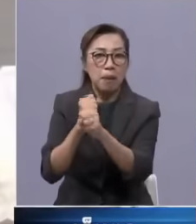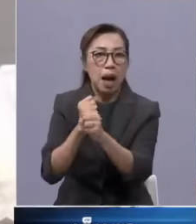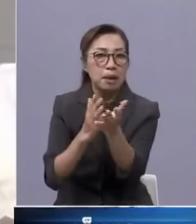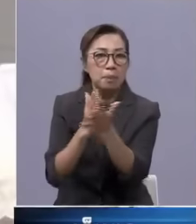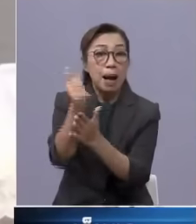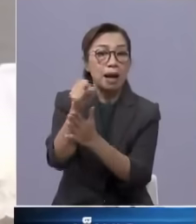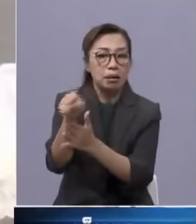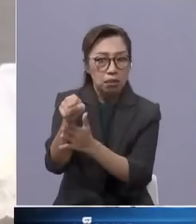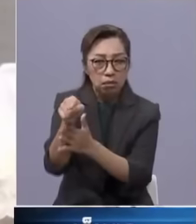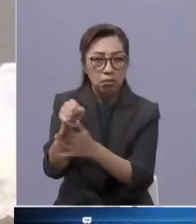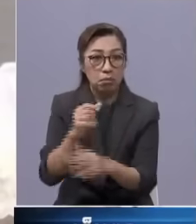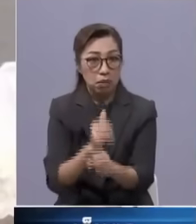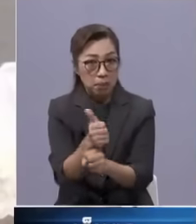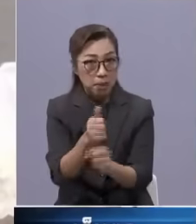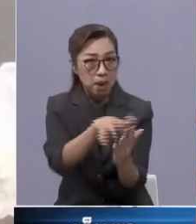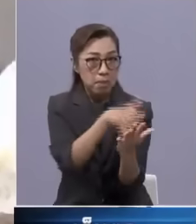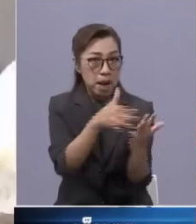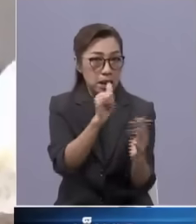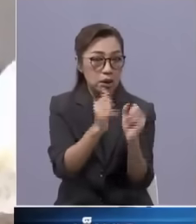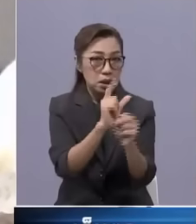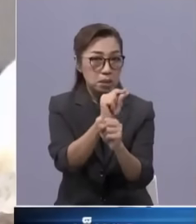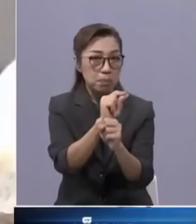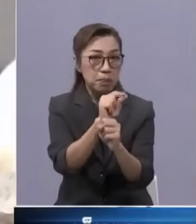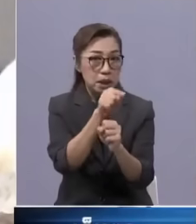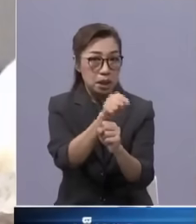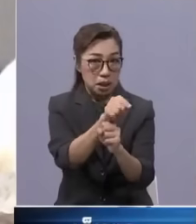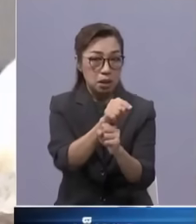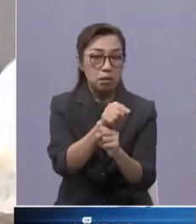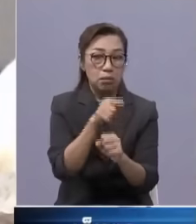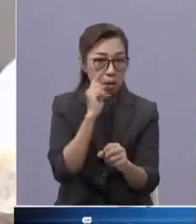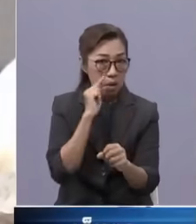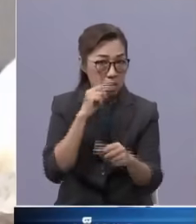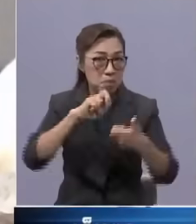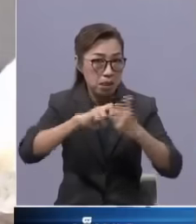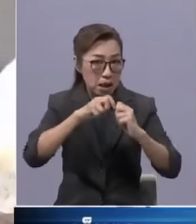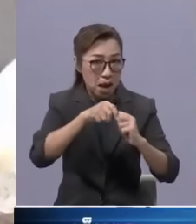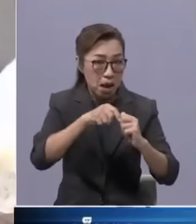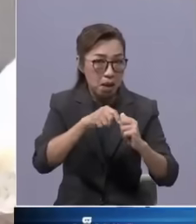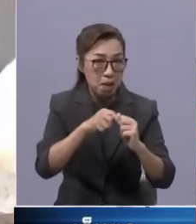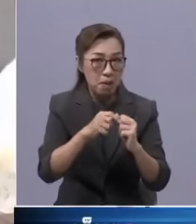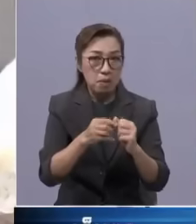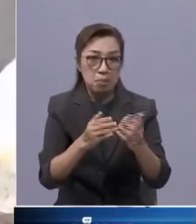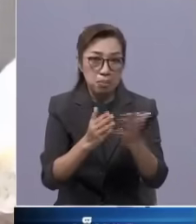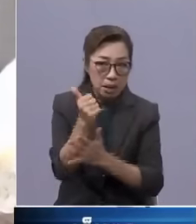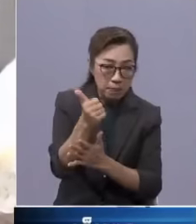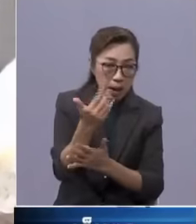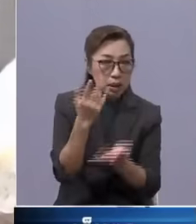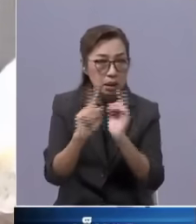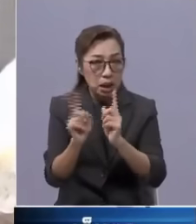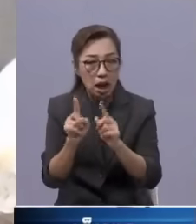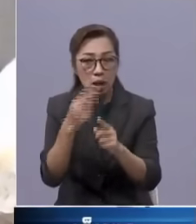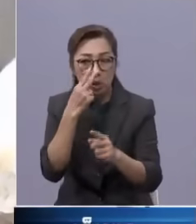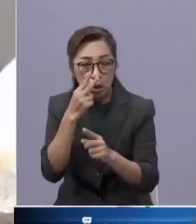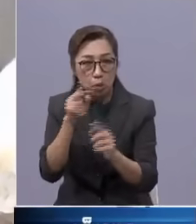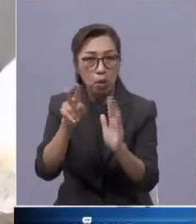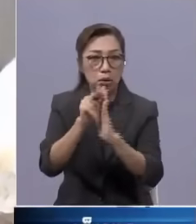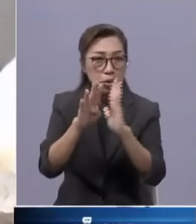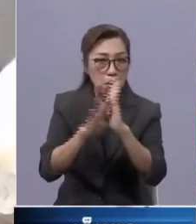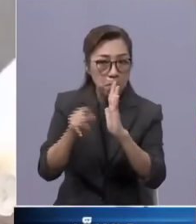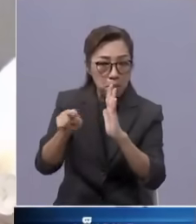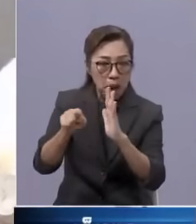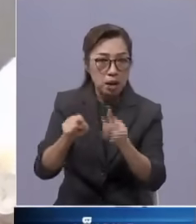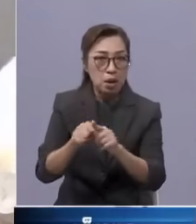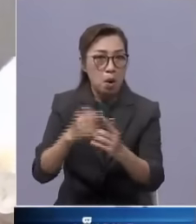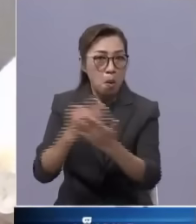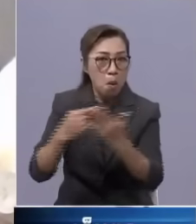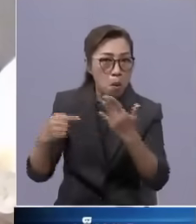จะฝ่าด่านยุทธศาสตร์ชาติ 20ปีของคสชไปได้ไหมแต่อย่างไรก็ตามจะซ้ำรอยความฉ้อฉลเชิงนโยบายที่เป็น